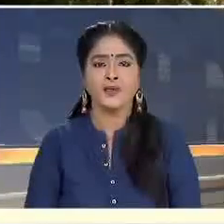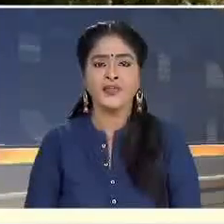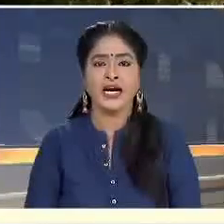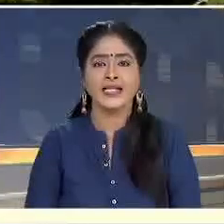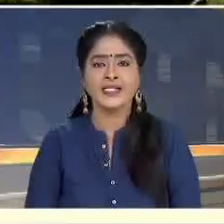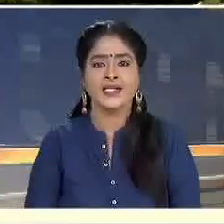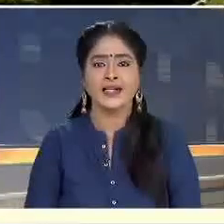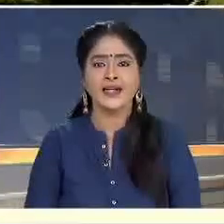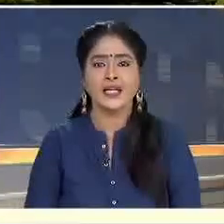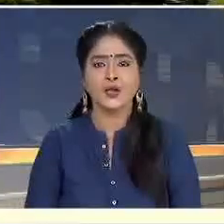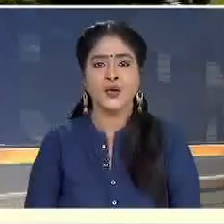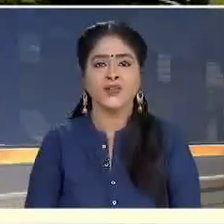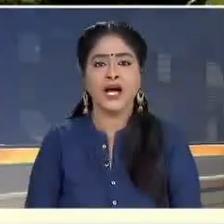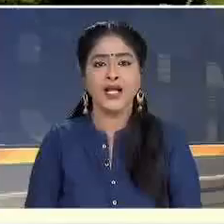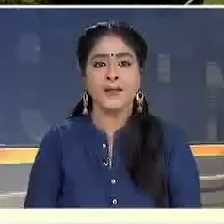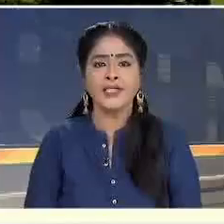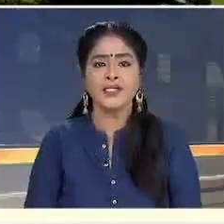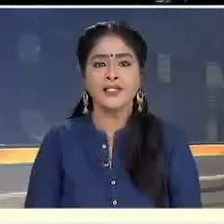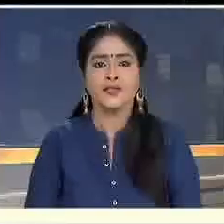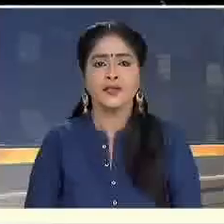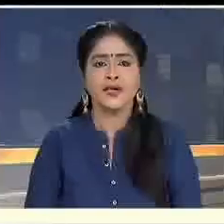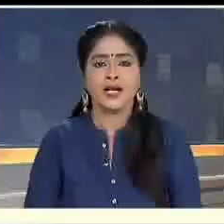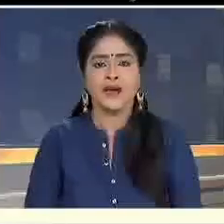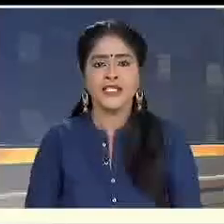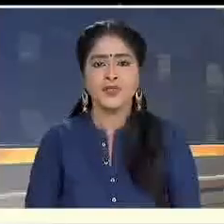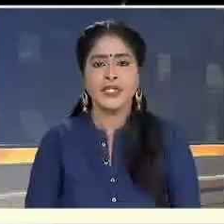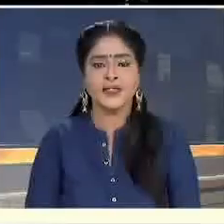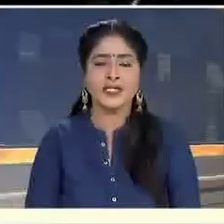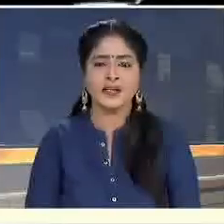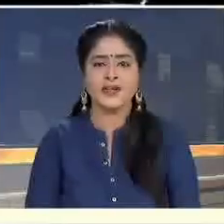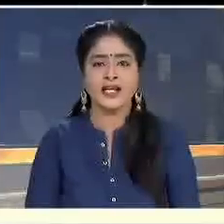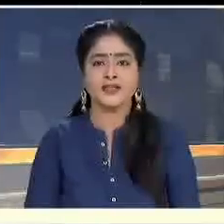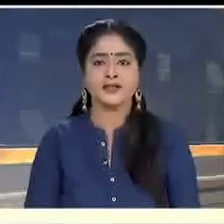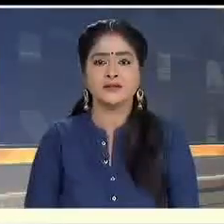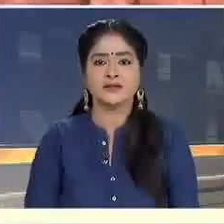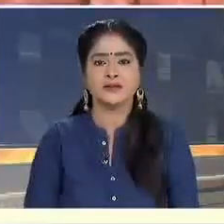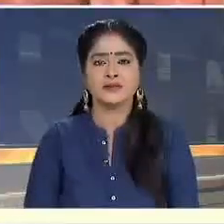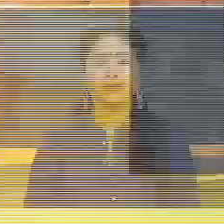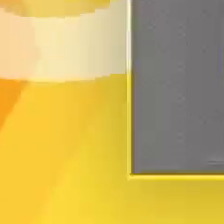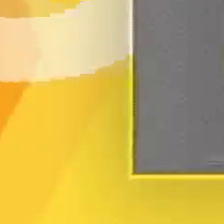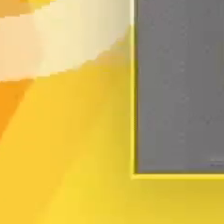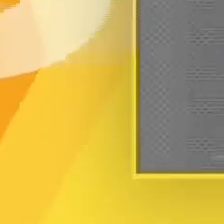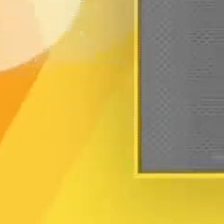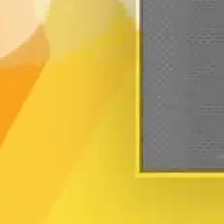சந்திக்க விரும்புவது அரசியல் கணக்கை தீர்த்துக் கொள்ளவா, பிரச்சினை தீர்ப்புக்கானவா என்றும் நீதிபதிகள் வினவினர்.